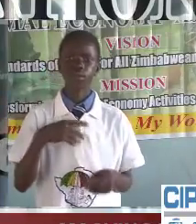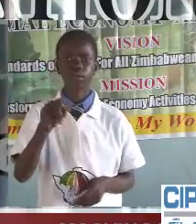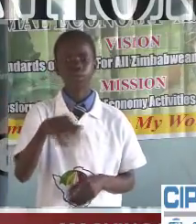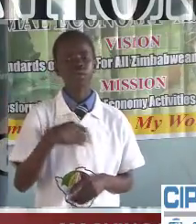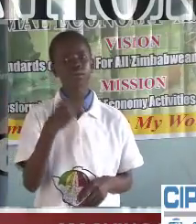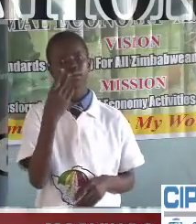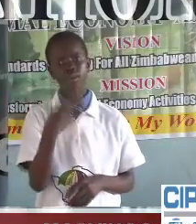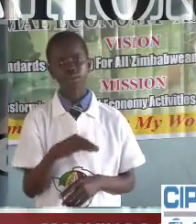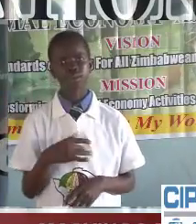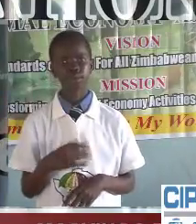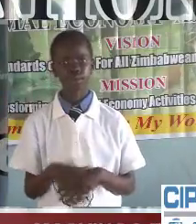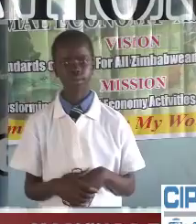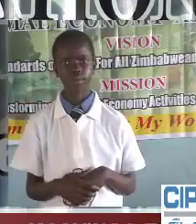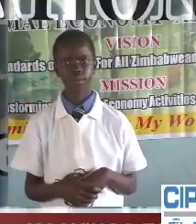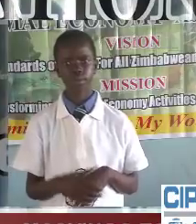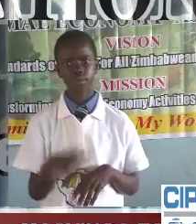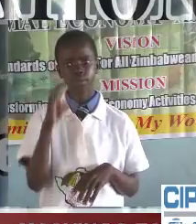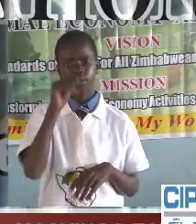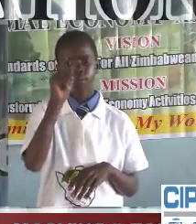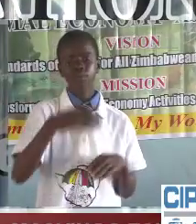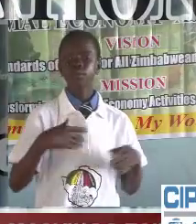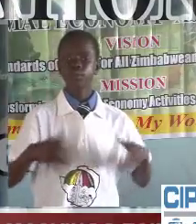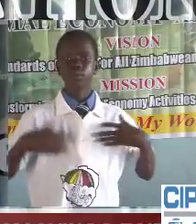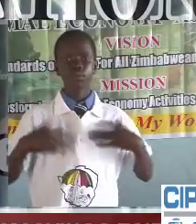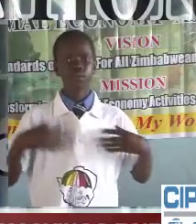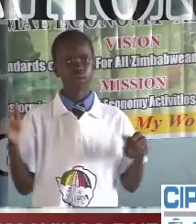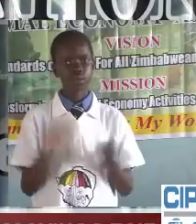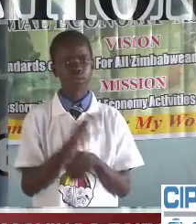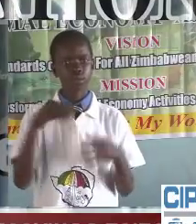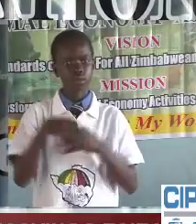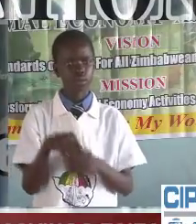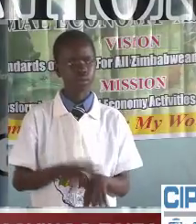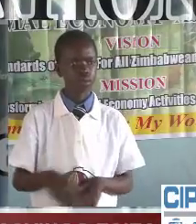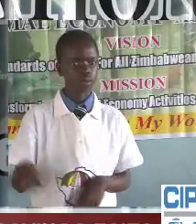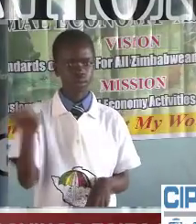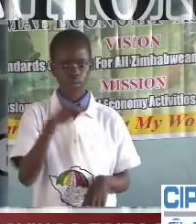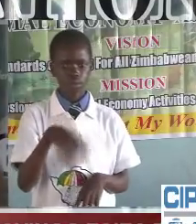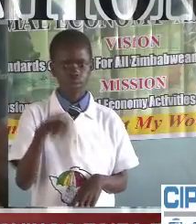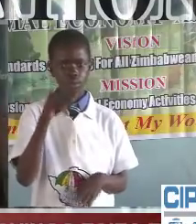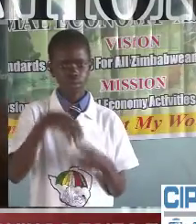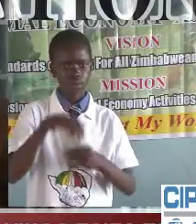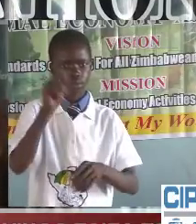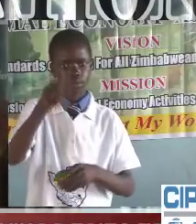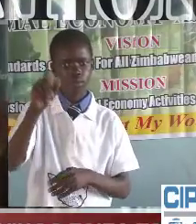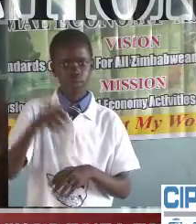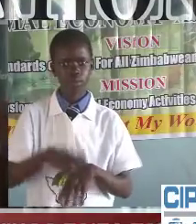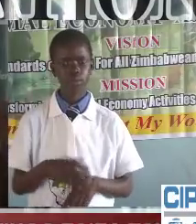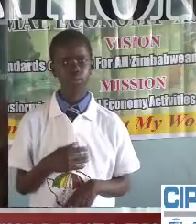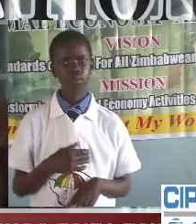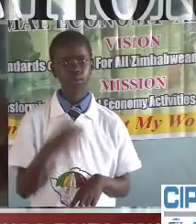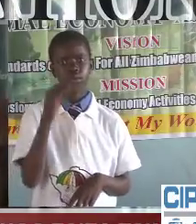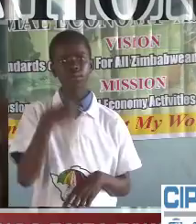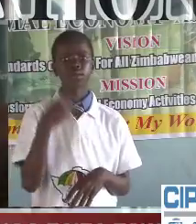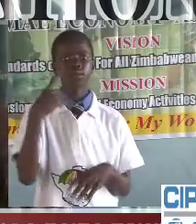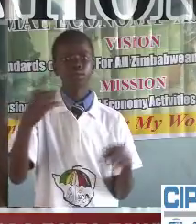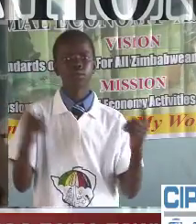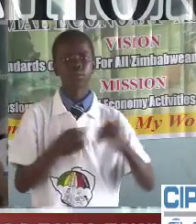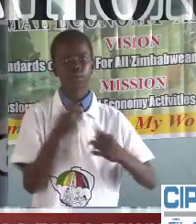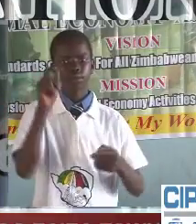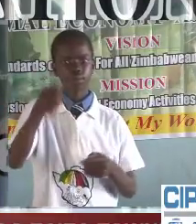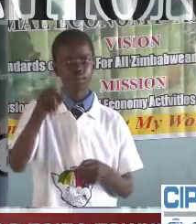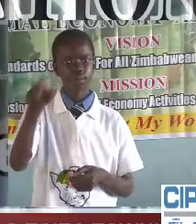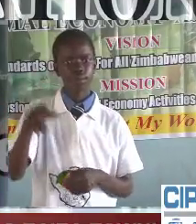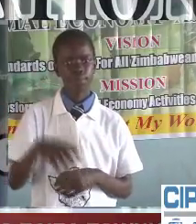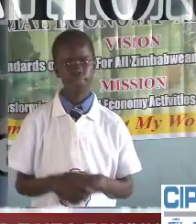ndaita ABC. Asi ndofara zvangu mumusangano medu muPRC kuti pane zvatakaunganira pano zvati debate ratiri kuita